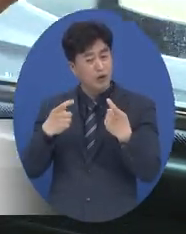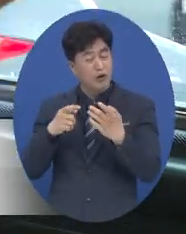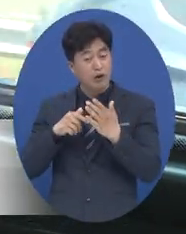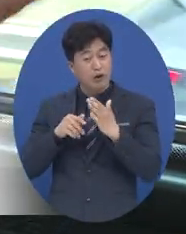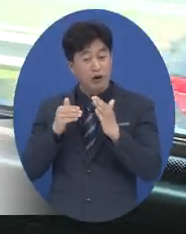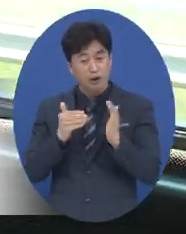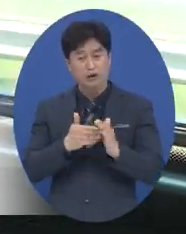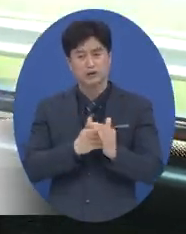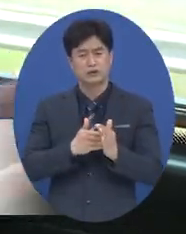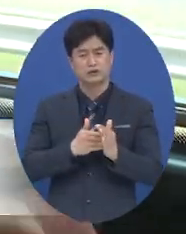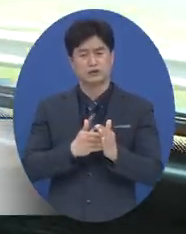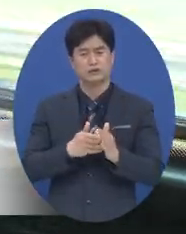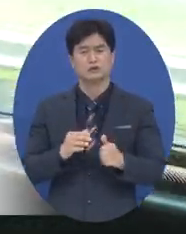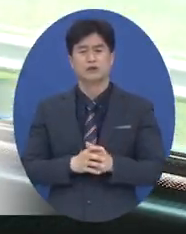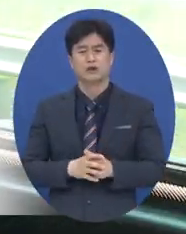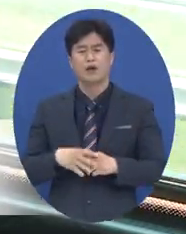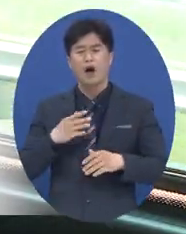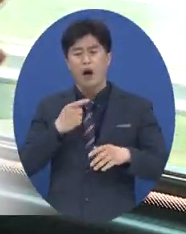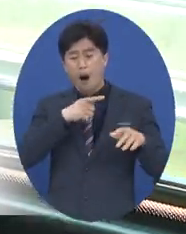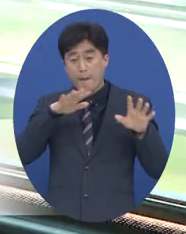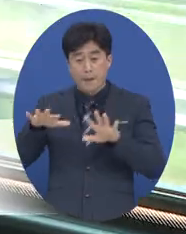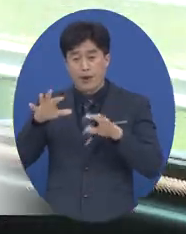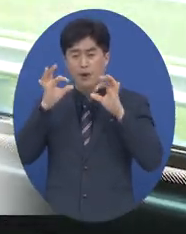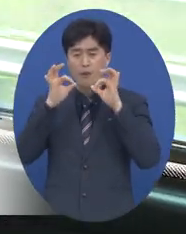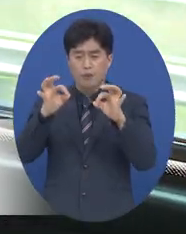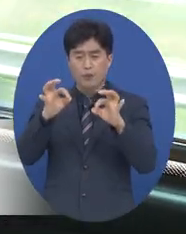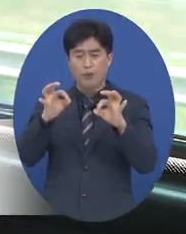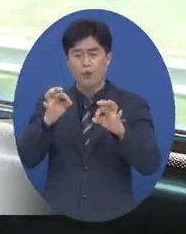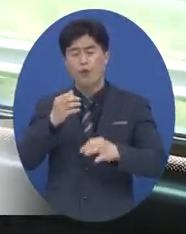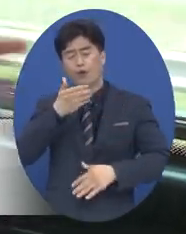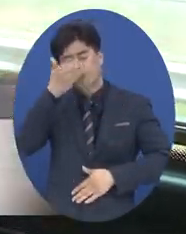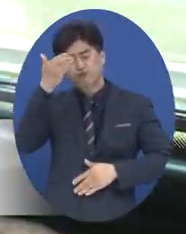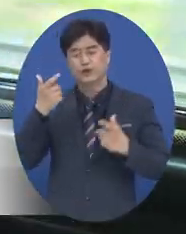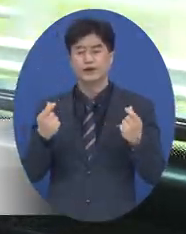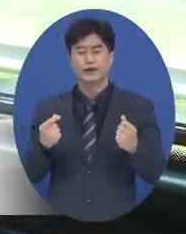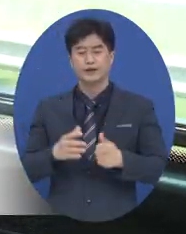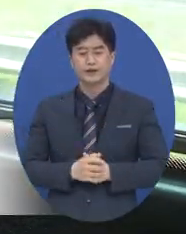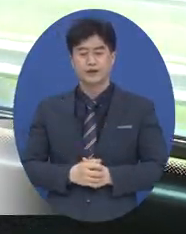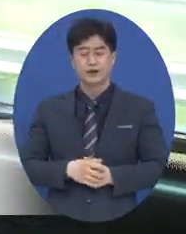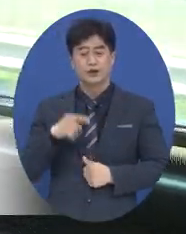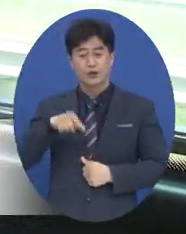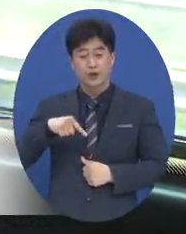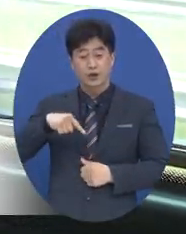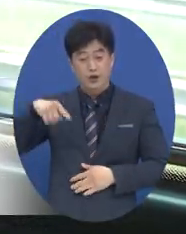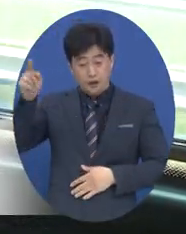가고요. 그러고 안 갔어요. 나는 바다 볼 일은 전혀 꿈이에요.